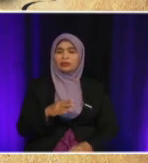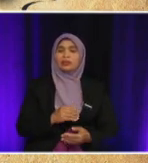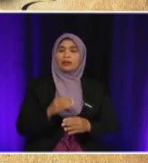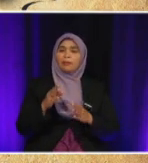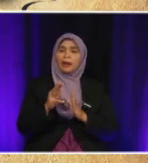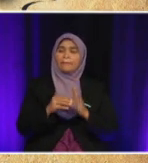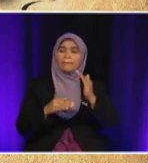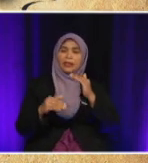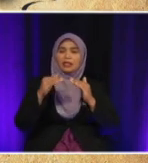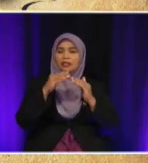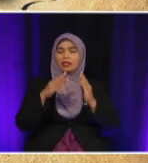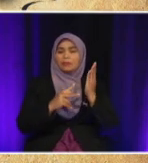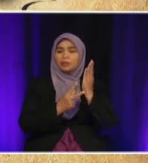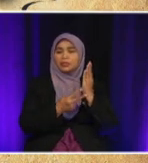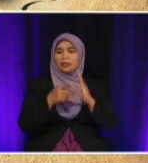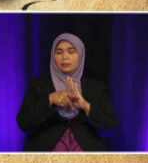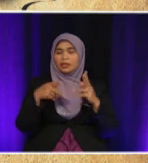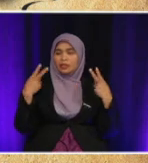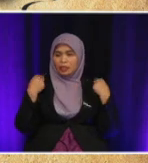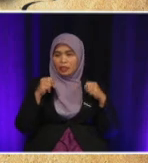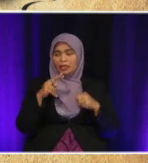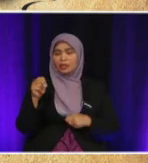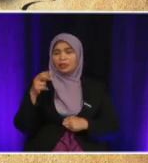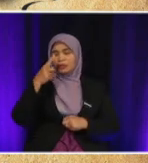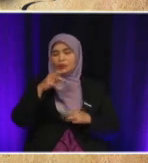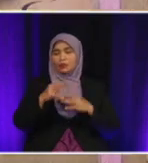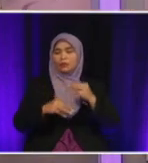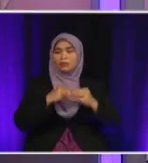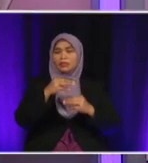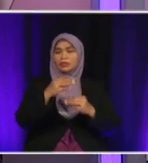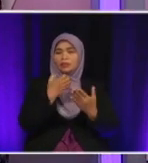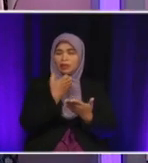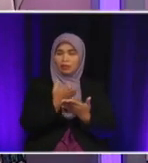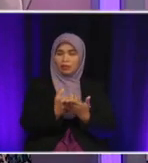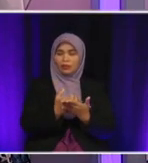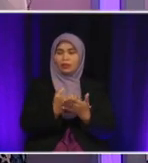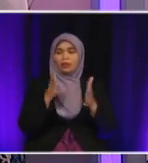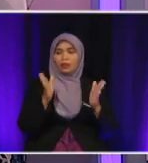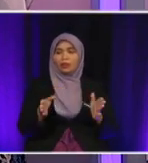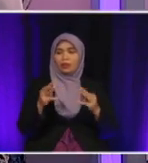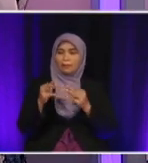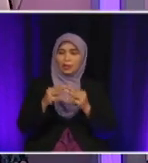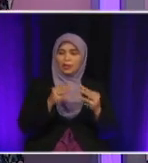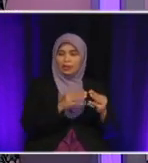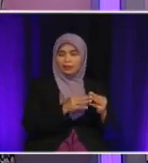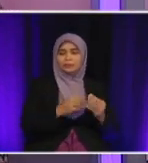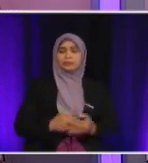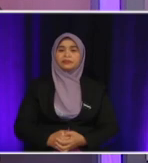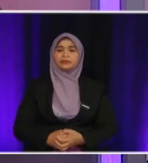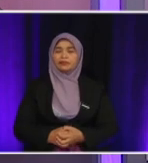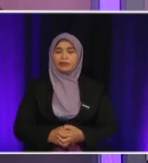membina pusat perniagaan untuk memajukan ekonomi penduduk Madinah Baiklah Mari kita lihat